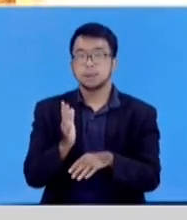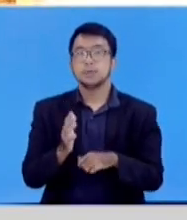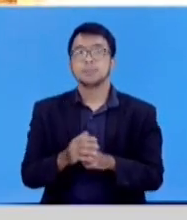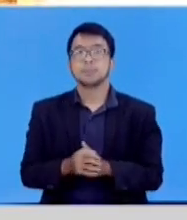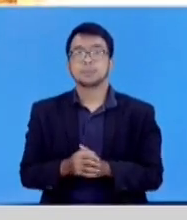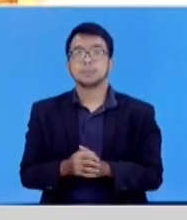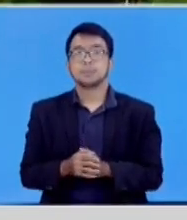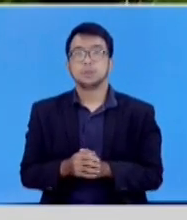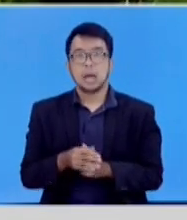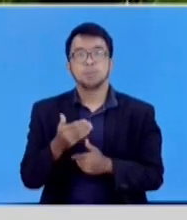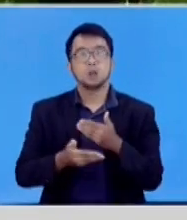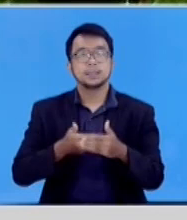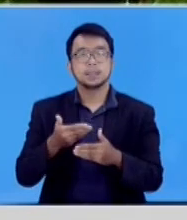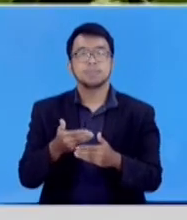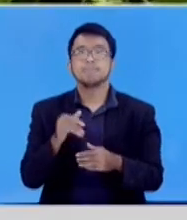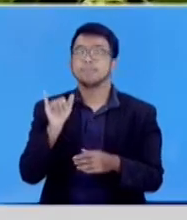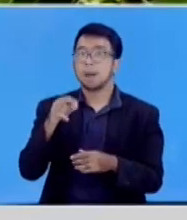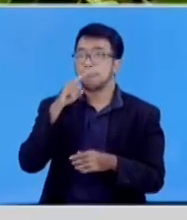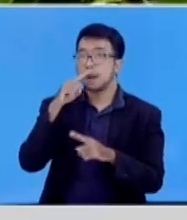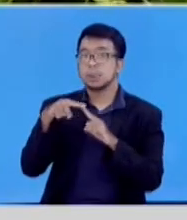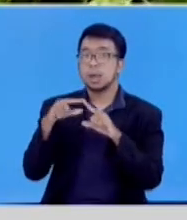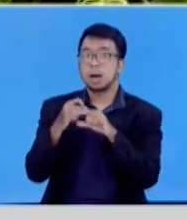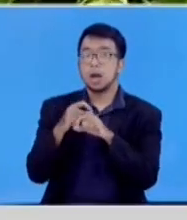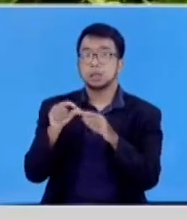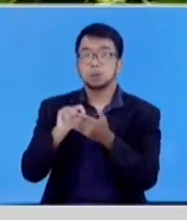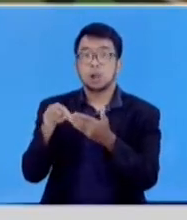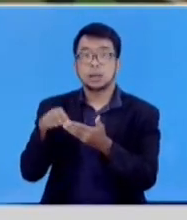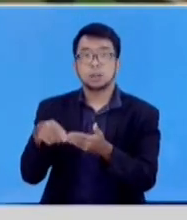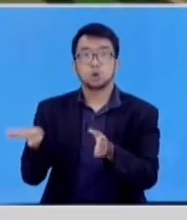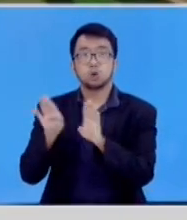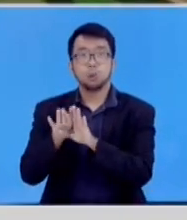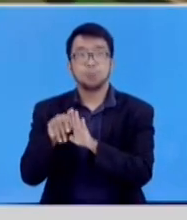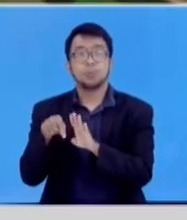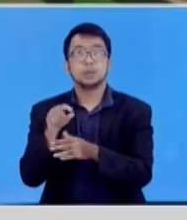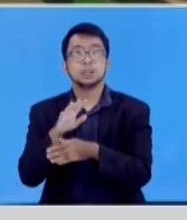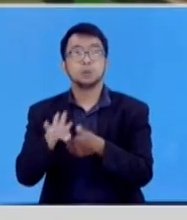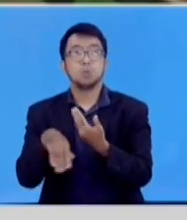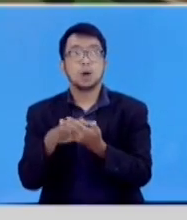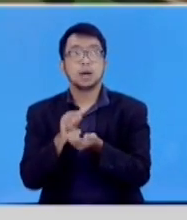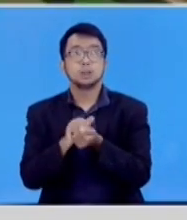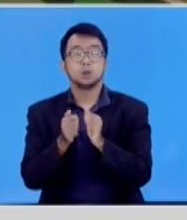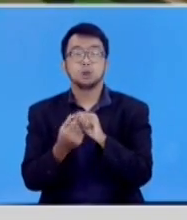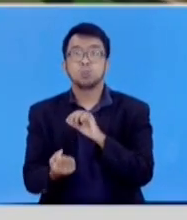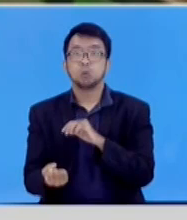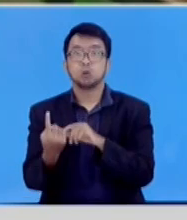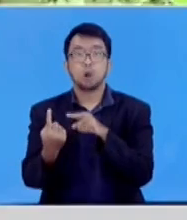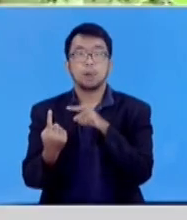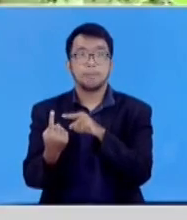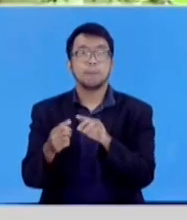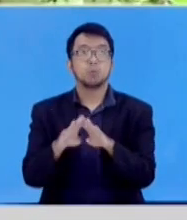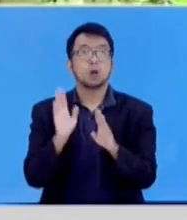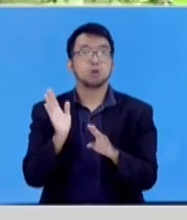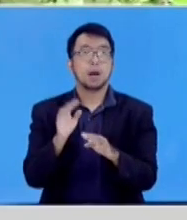Ya. Pak Taga, ini sekolah yang ditutup atau yang mengalami tutupan karena ditemukan kasus COVID-19 ini nggak lama kembali buka. Jadi nanti